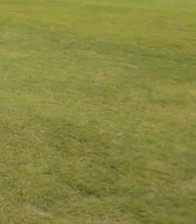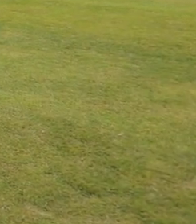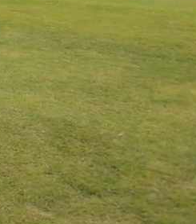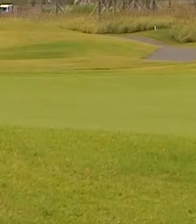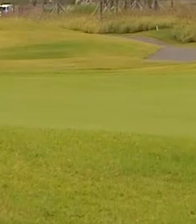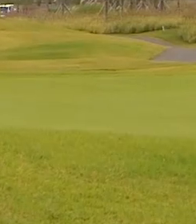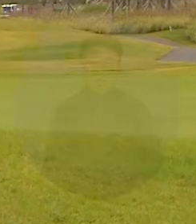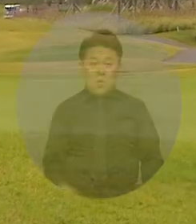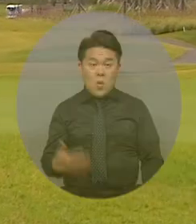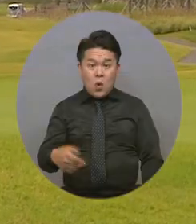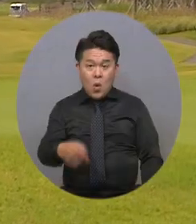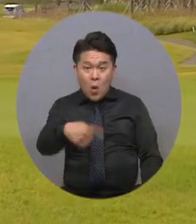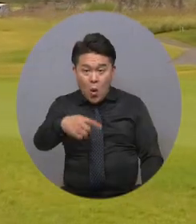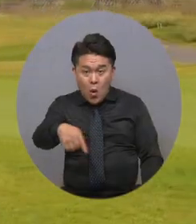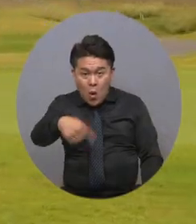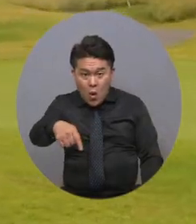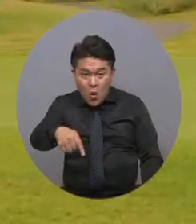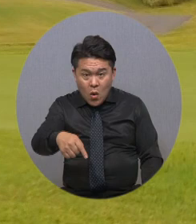스핀, 스핀.